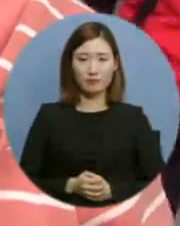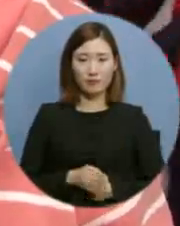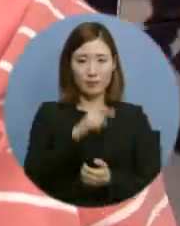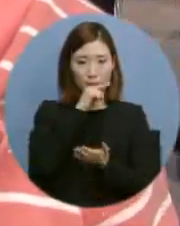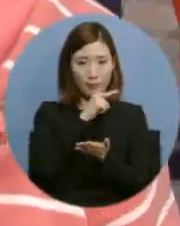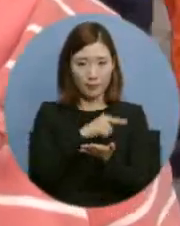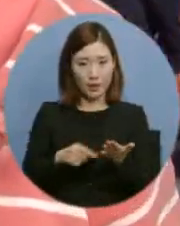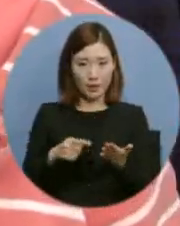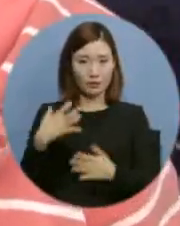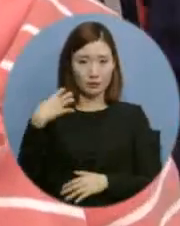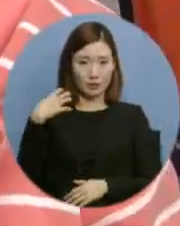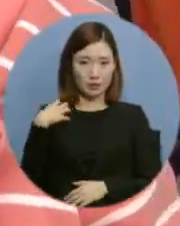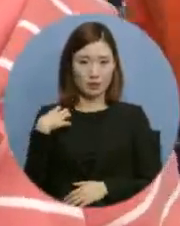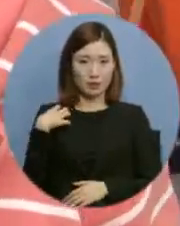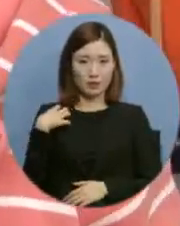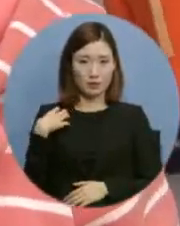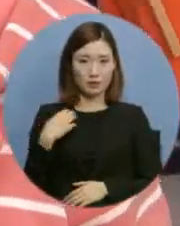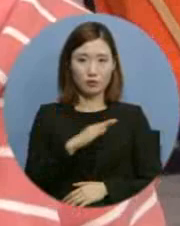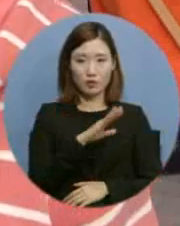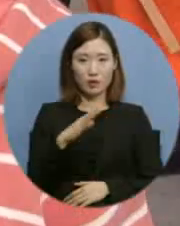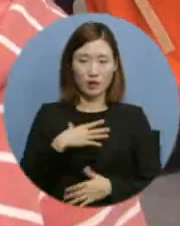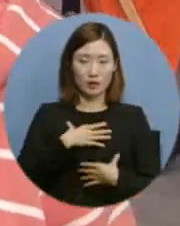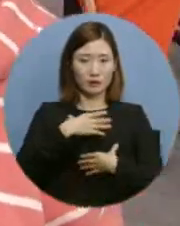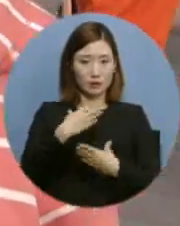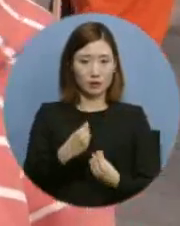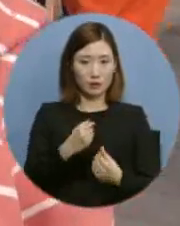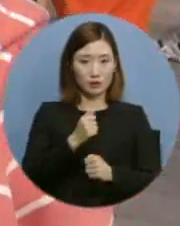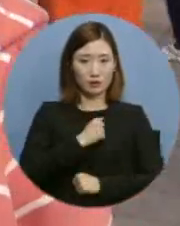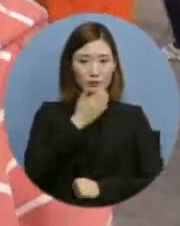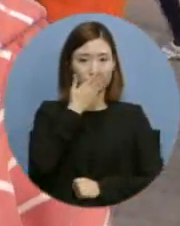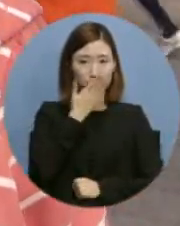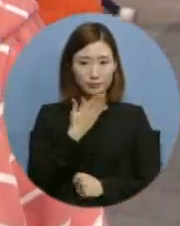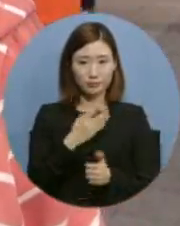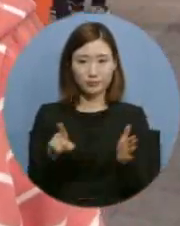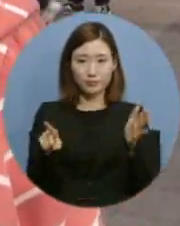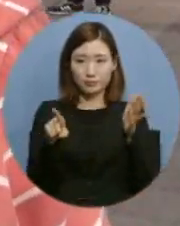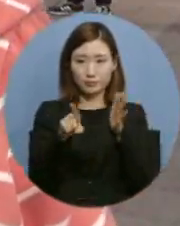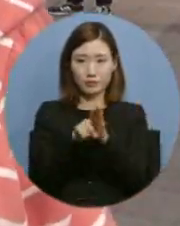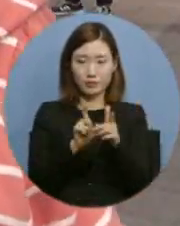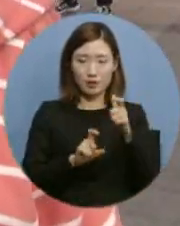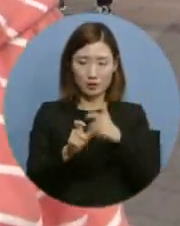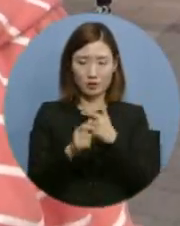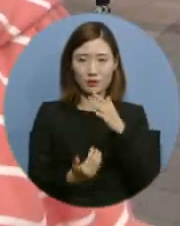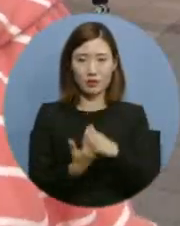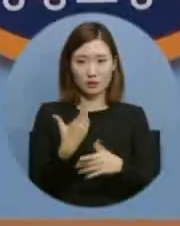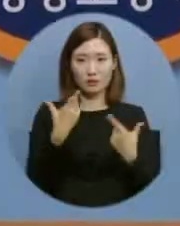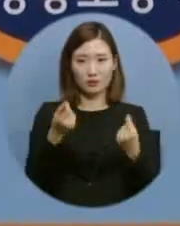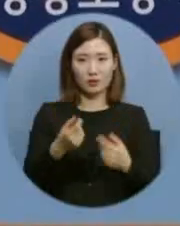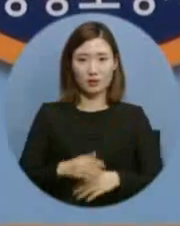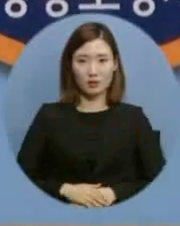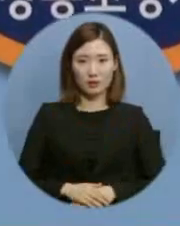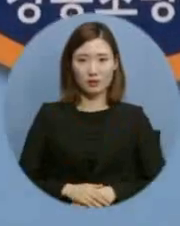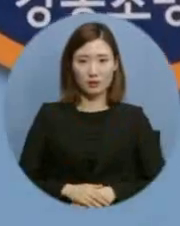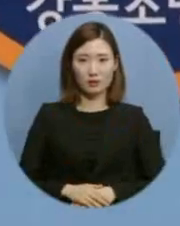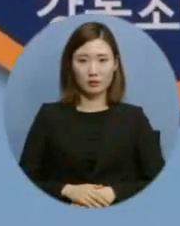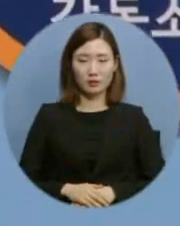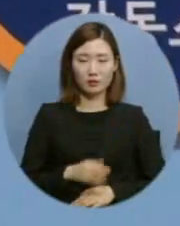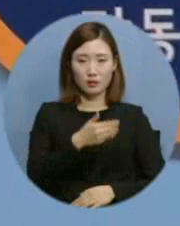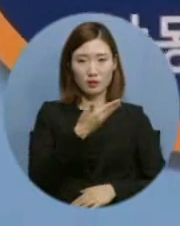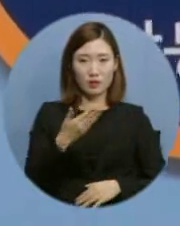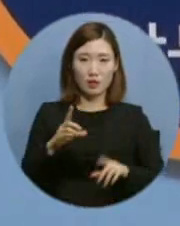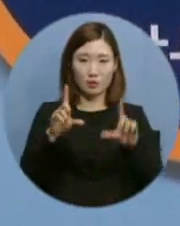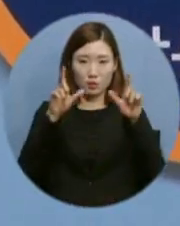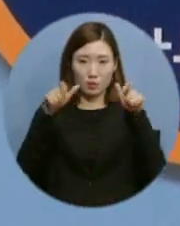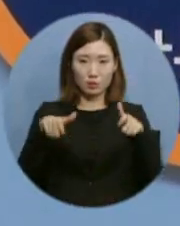재난을 책임져주고 우리 안전을 지켜줄 수 있는 믿음이 더 생기는 것 같습니다. 한편